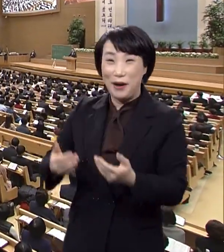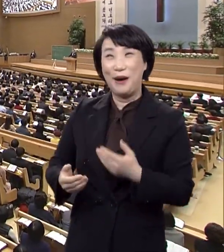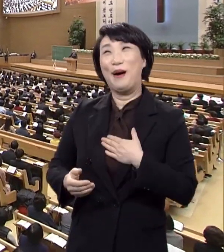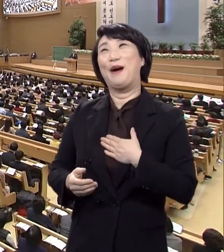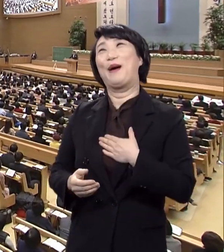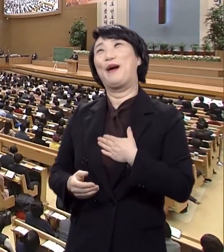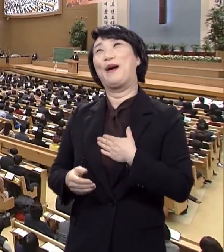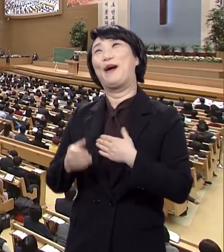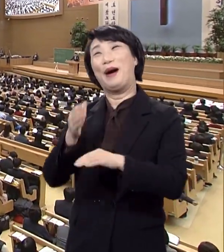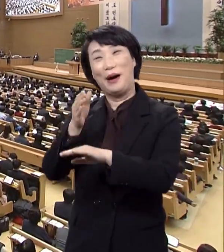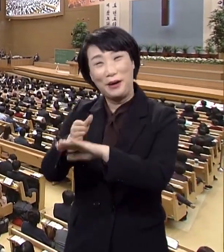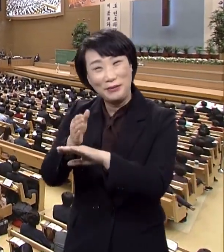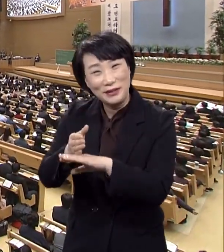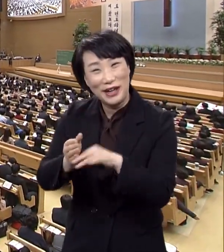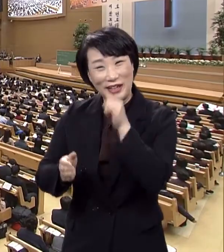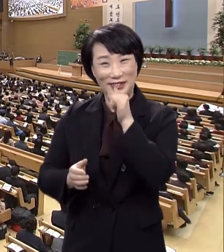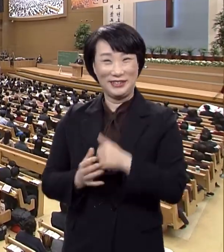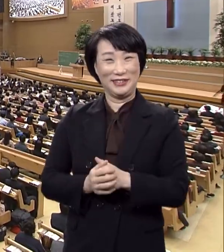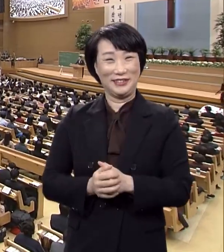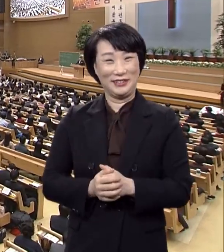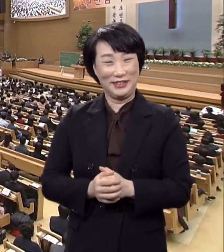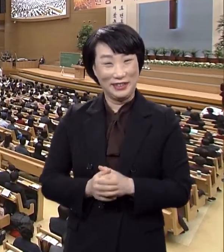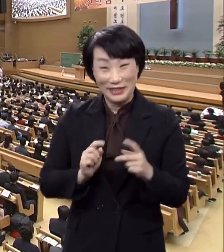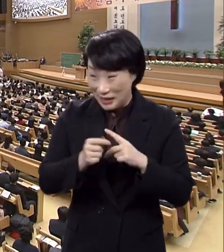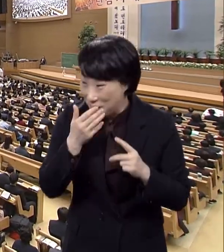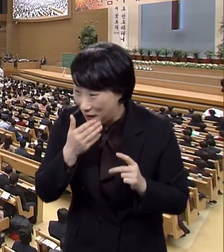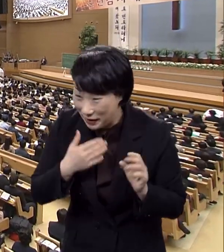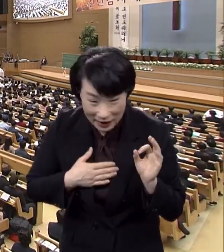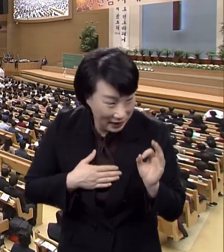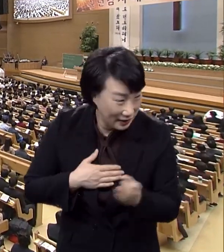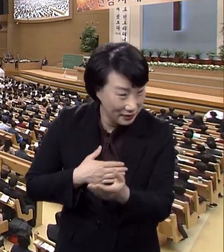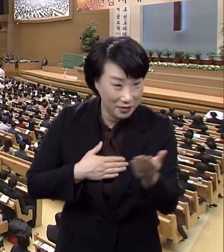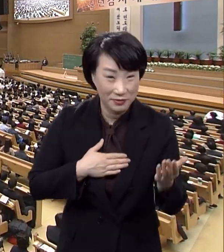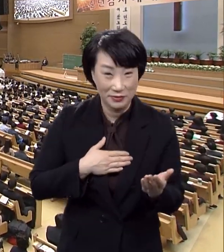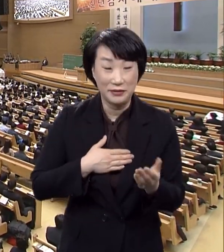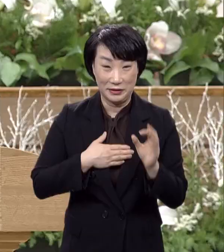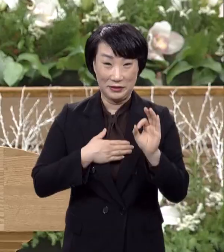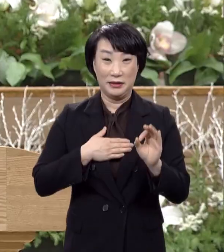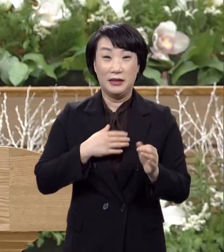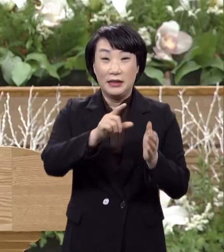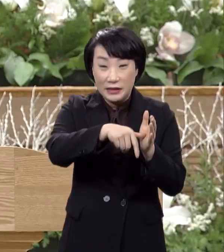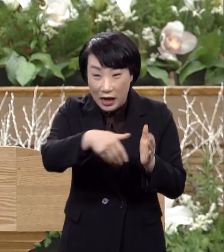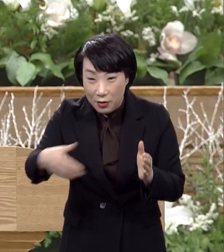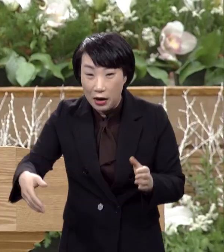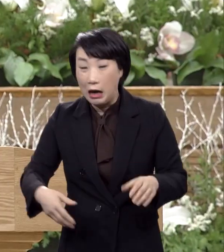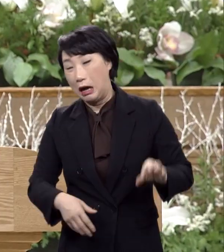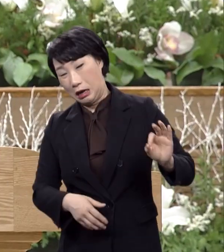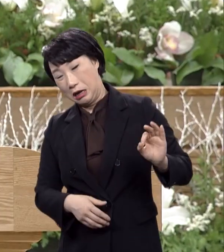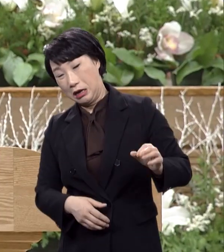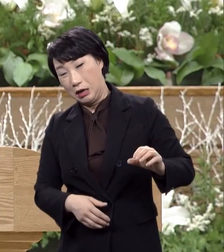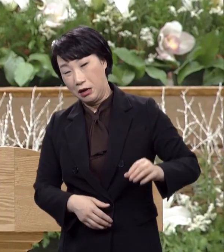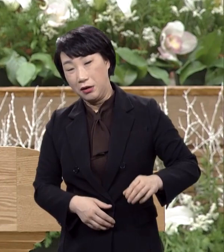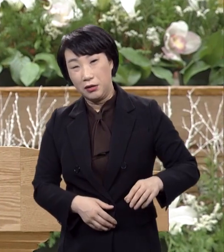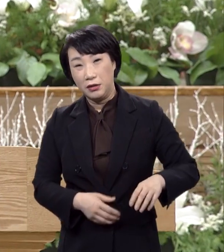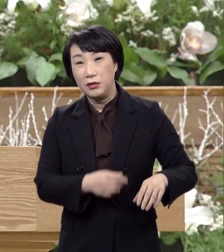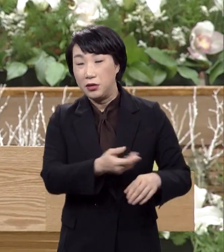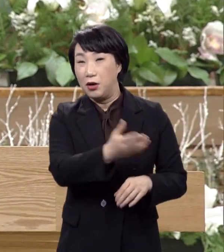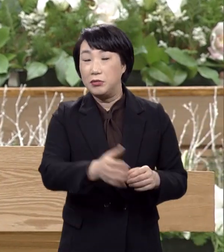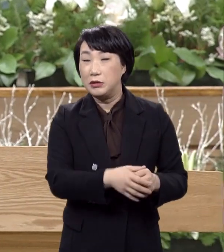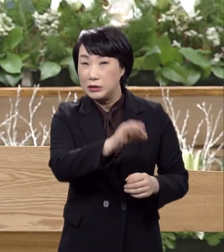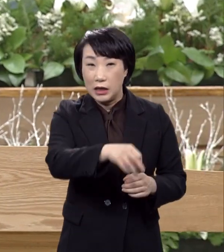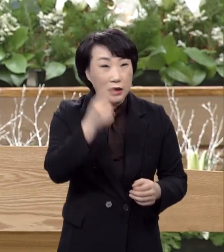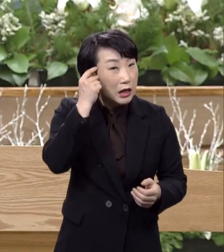얼마나 감사하냐 이 말입니다. 이해가 됩니까? 세월을 깔보고 값없는 것으로 보지